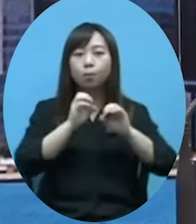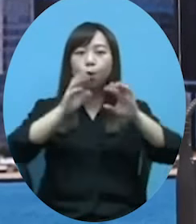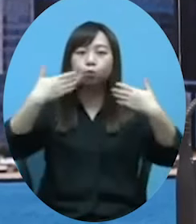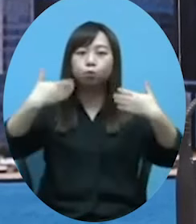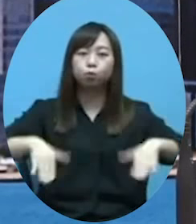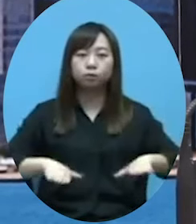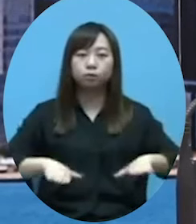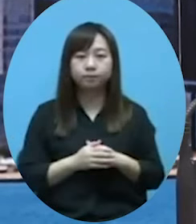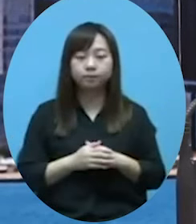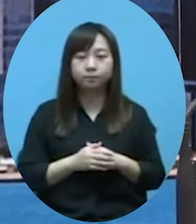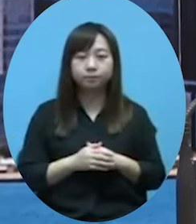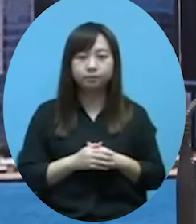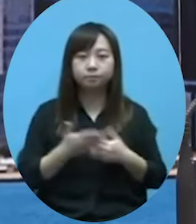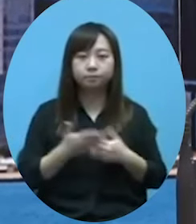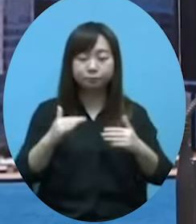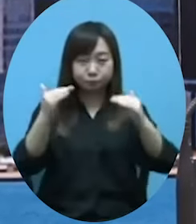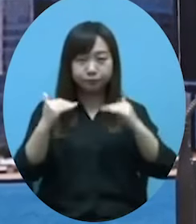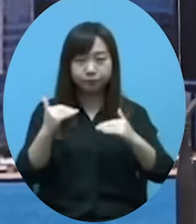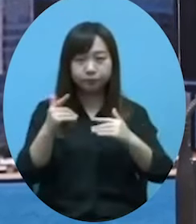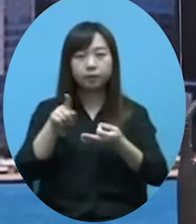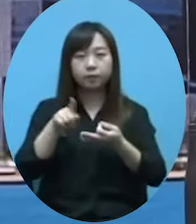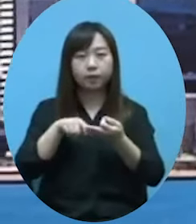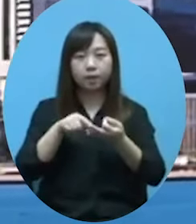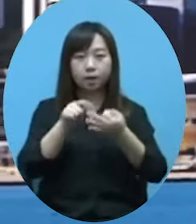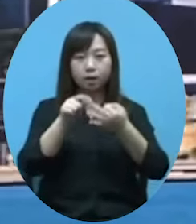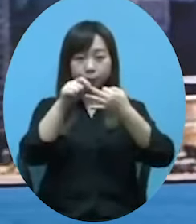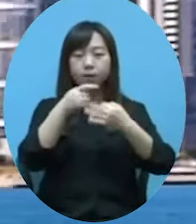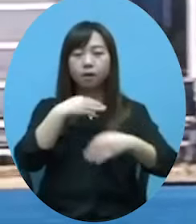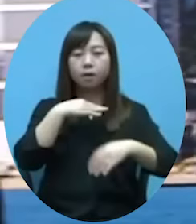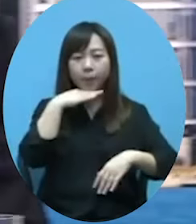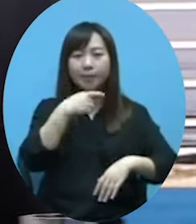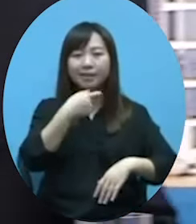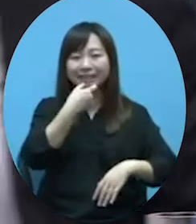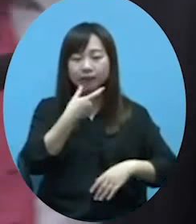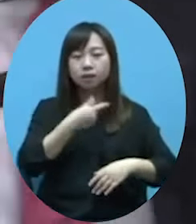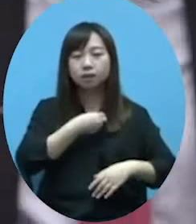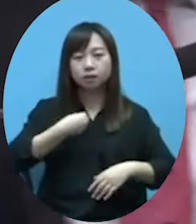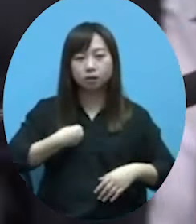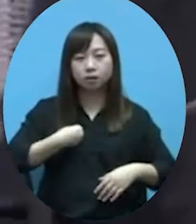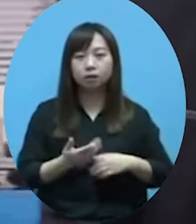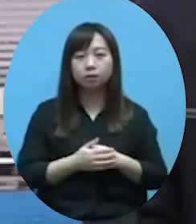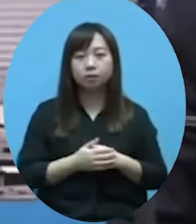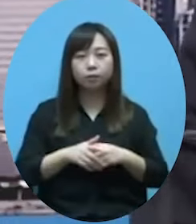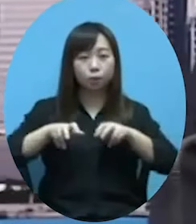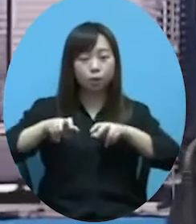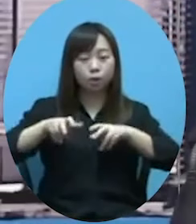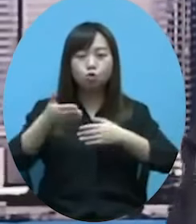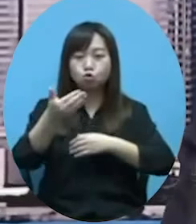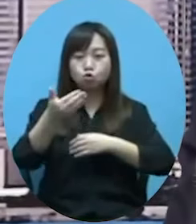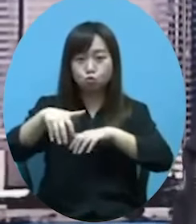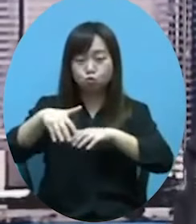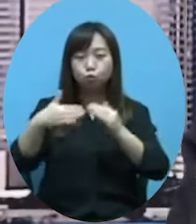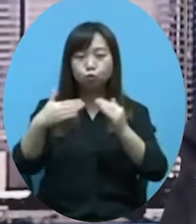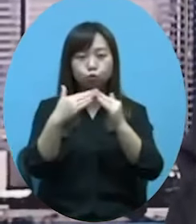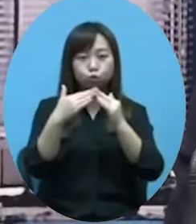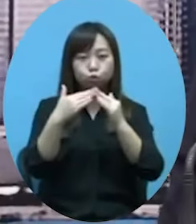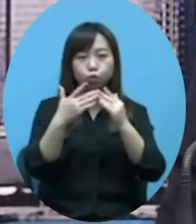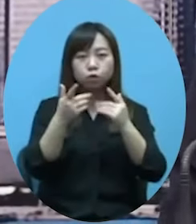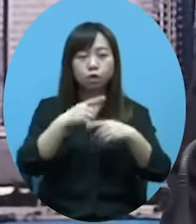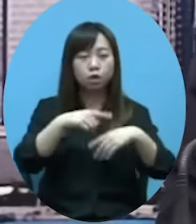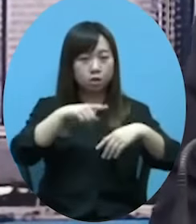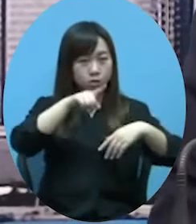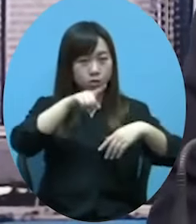多接著我們請阿薛醫生的講法謝謝我們漁護署在上個月2月的